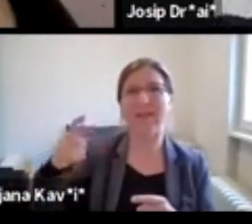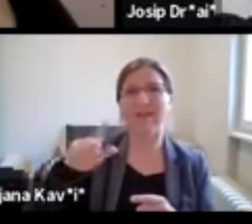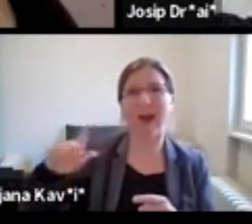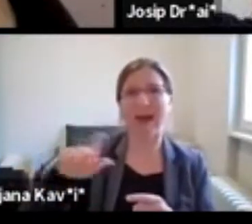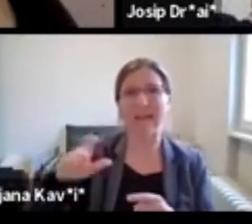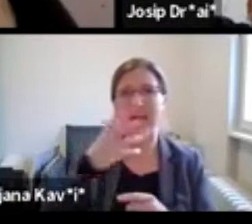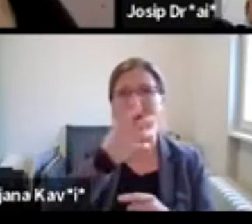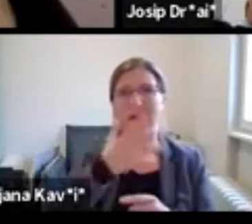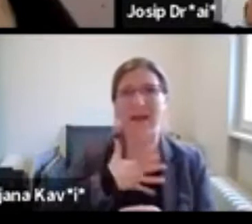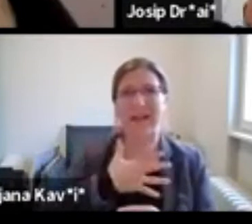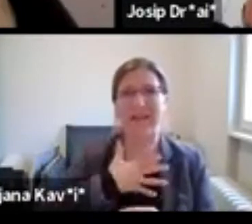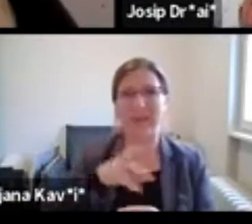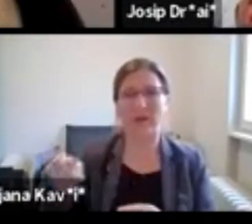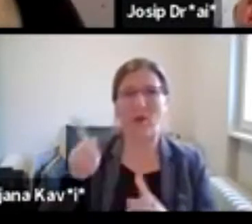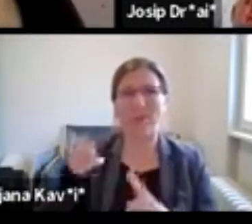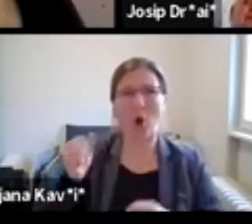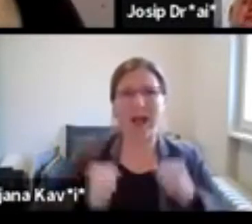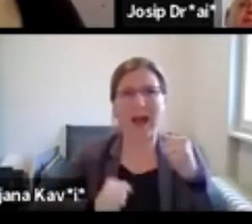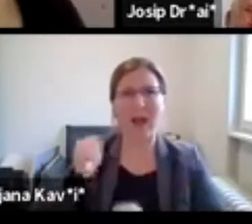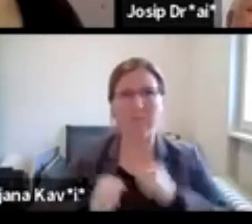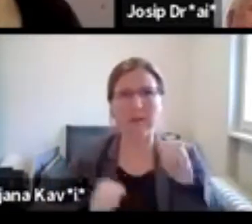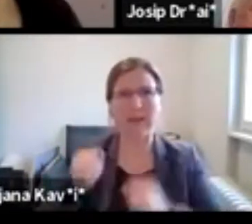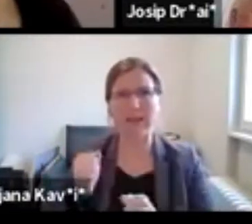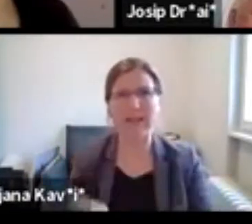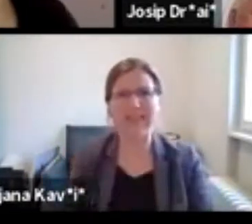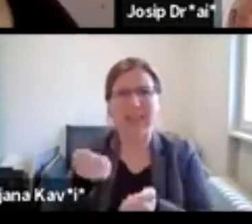trebati fizijatra da se opće uspravi, da se vertikalizira.